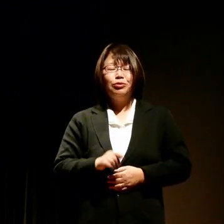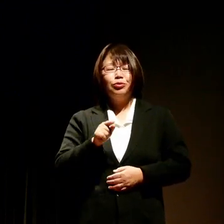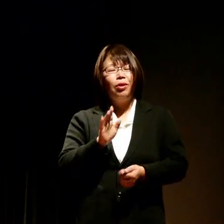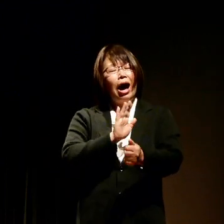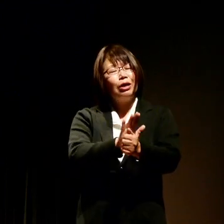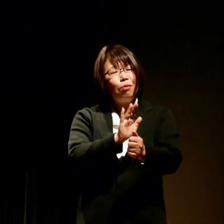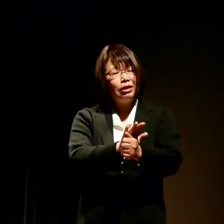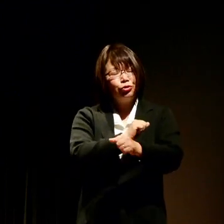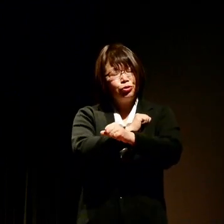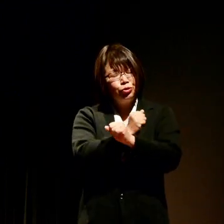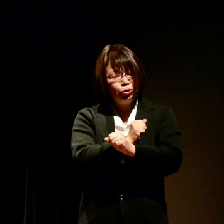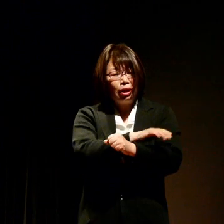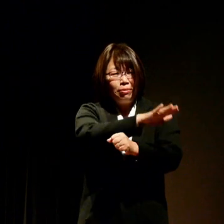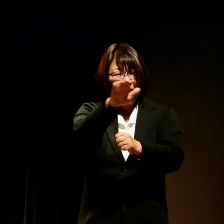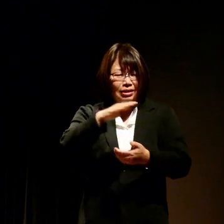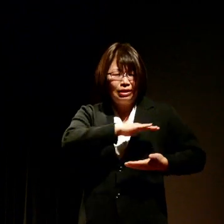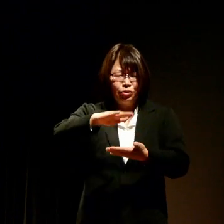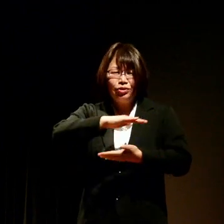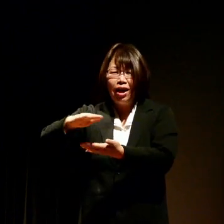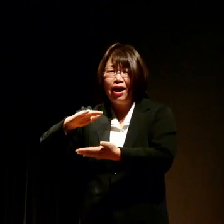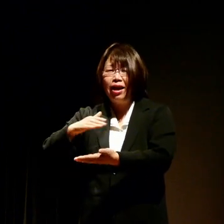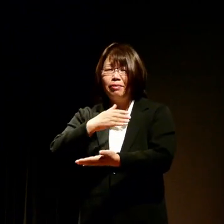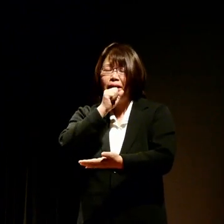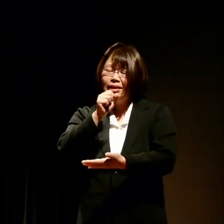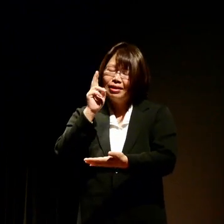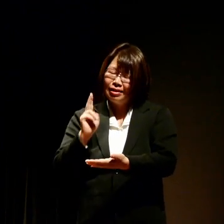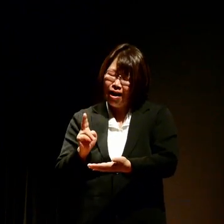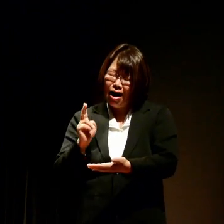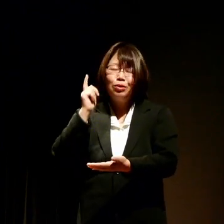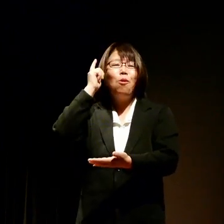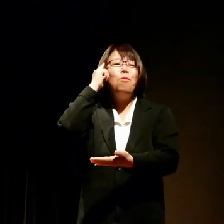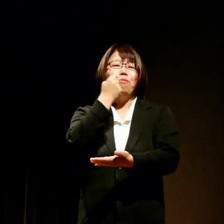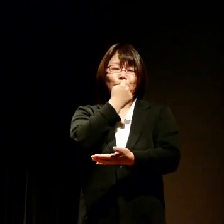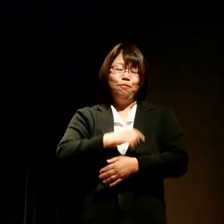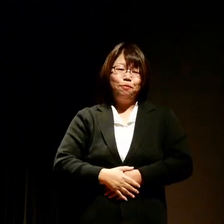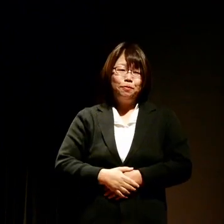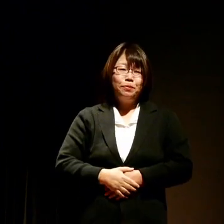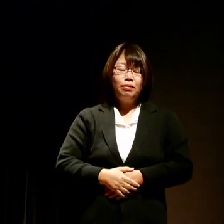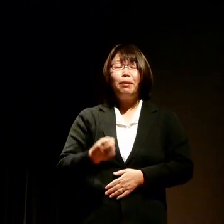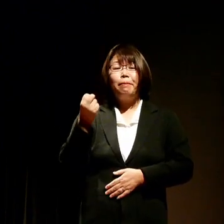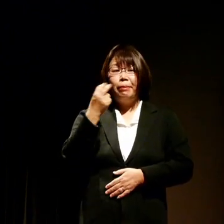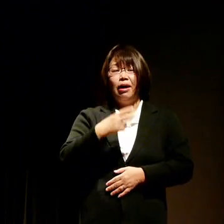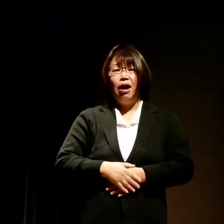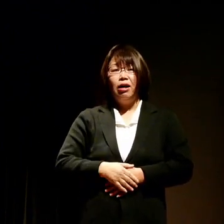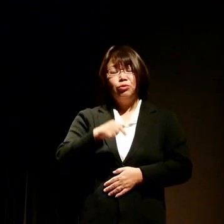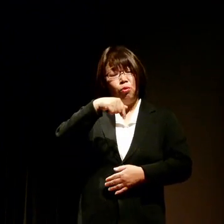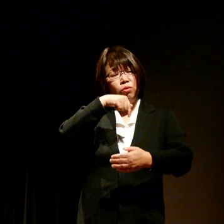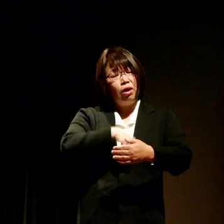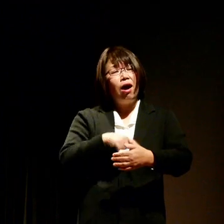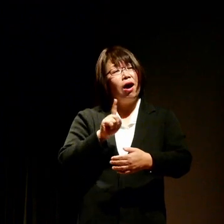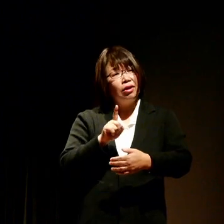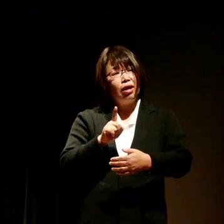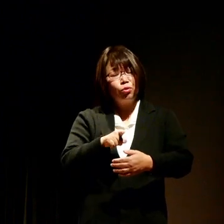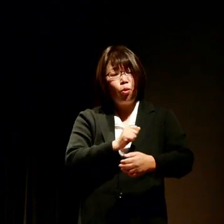スや工夫が皆さんに伝えられたらいいなと思っております。そしてその中でも、